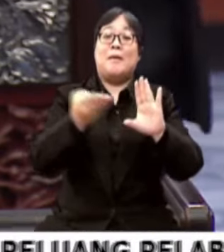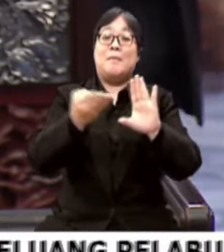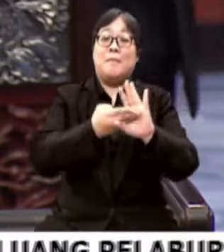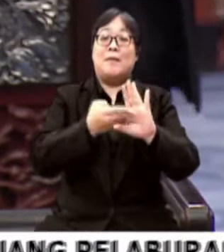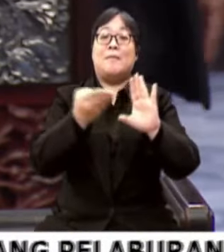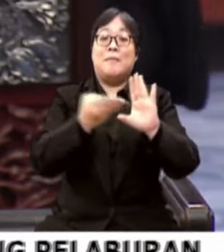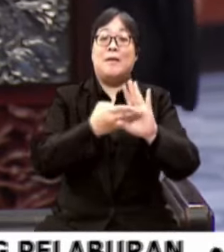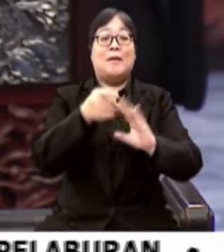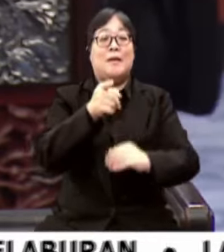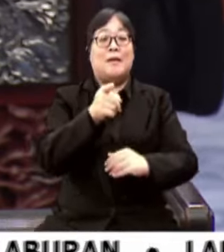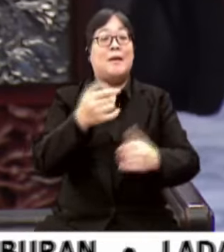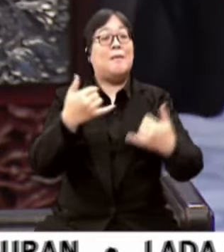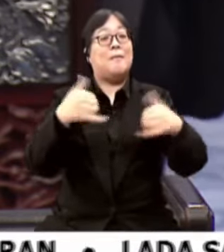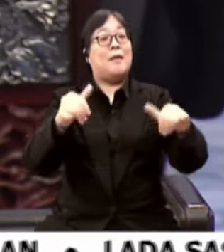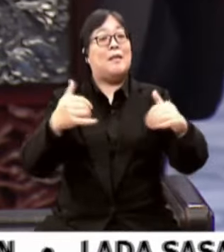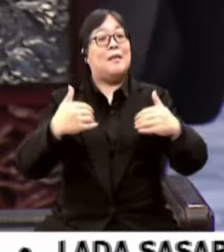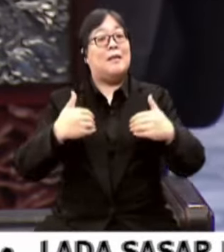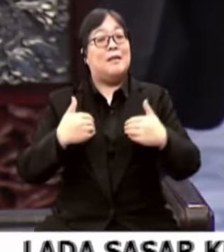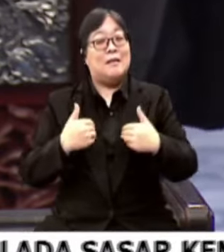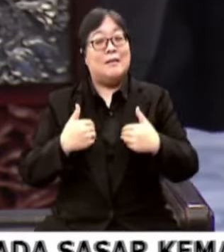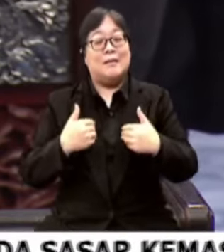masih mempunyai